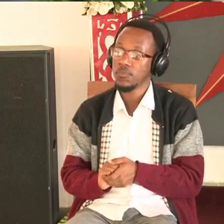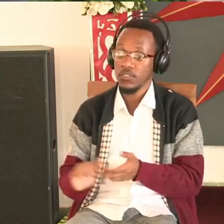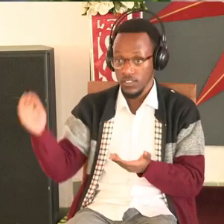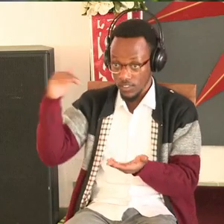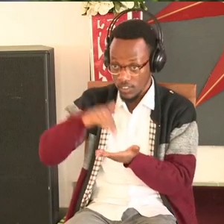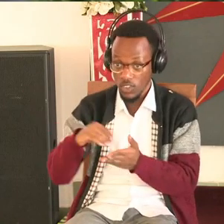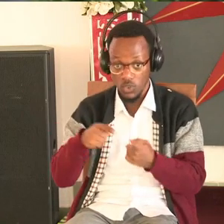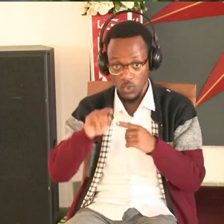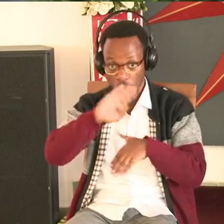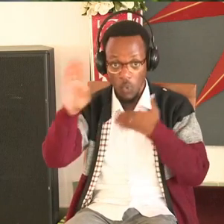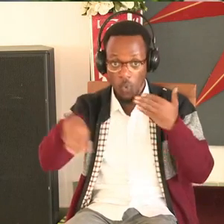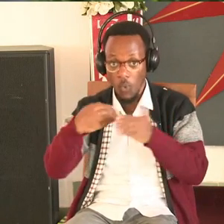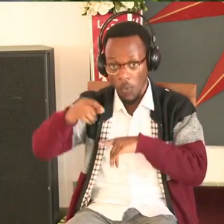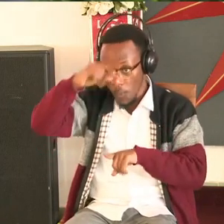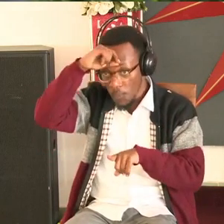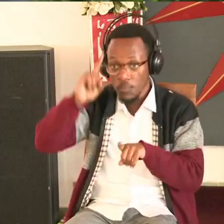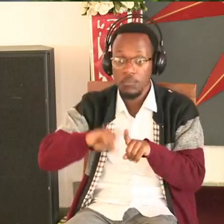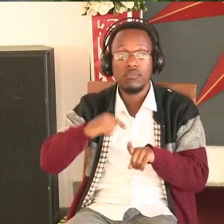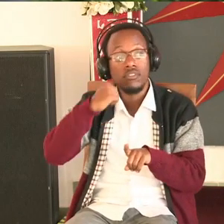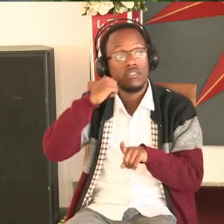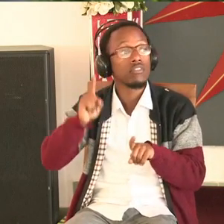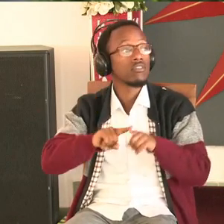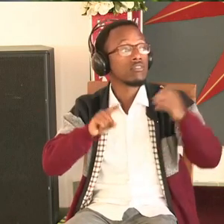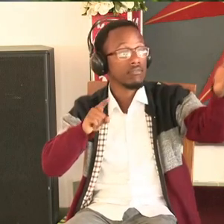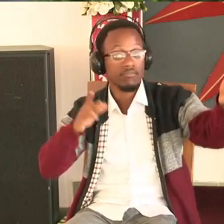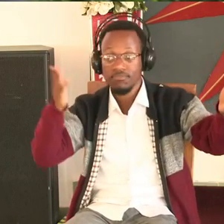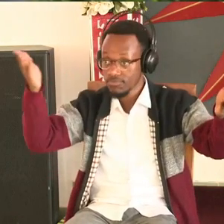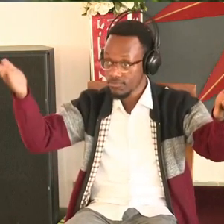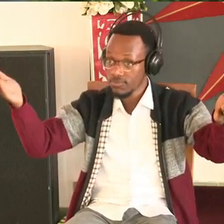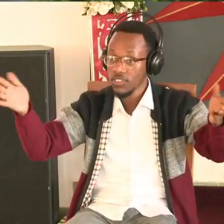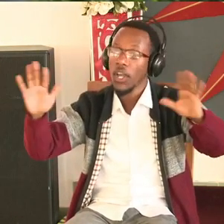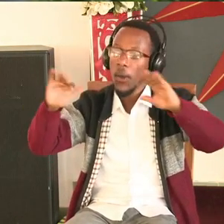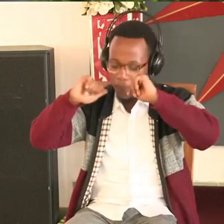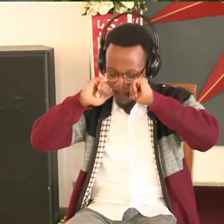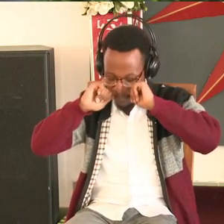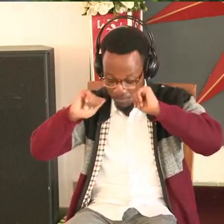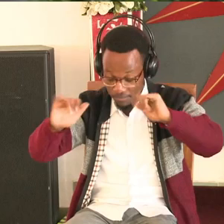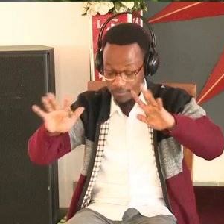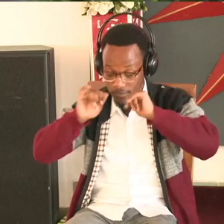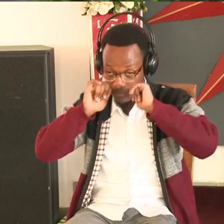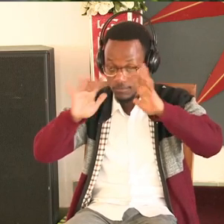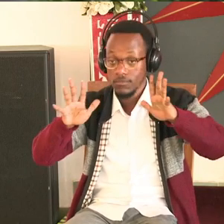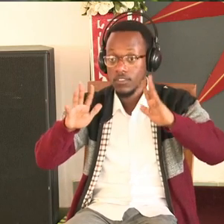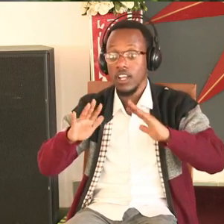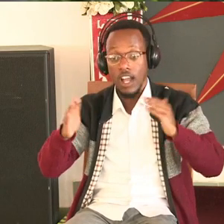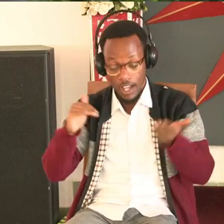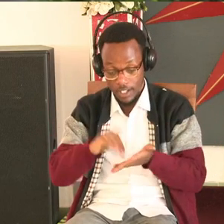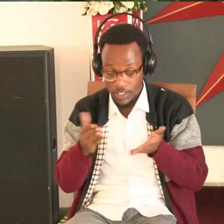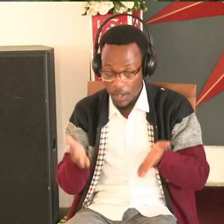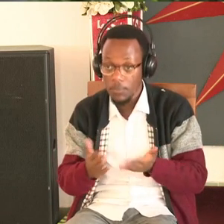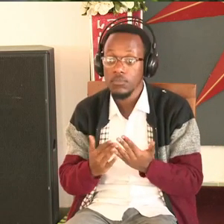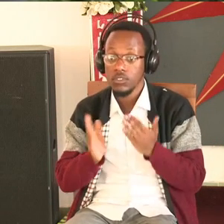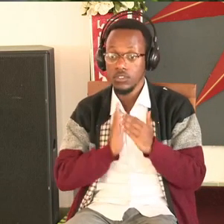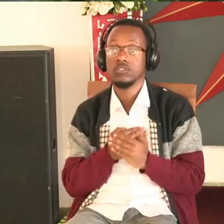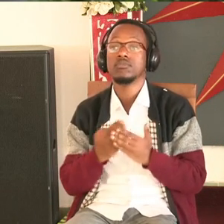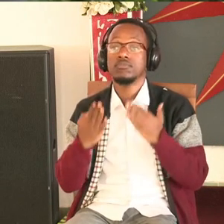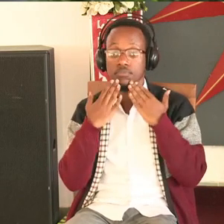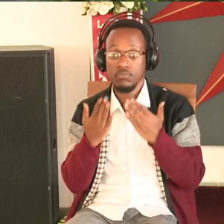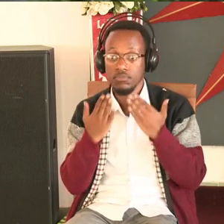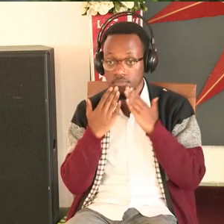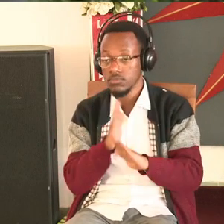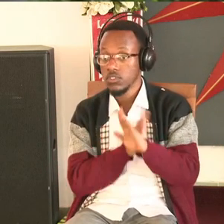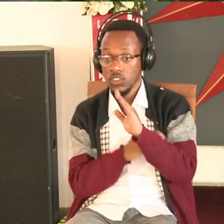kuri bene data bose ndifuriza imigisha kuri bene data bose n'abashiki bacu bose kandi turi hano dushimira